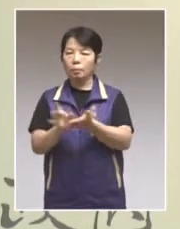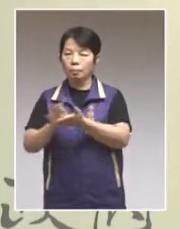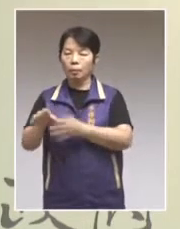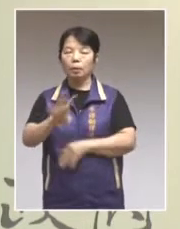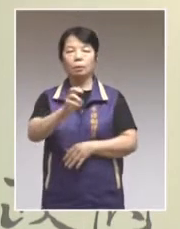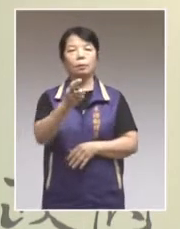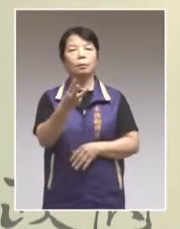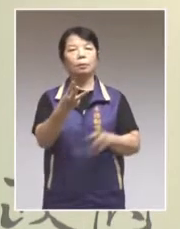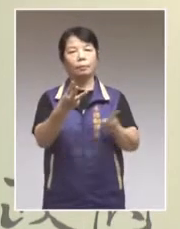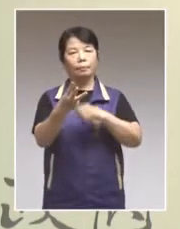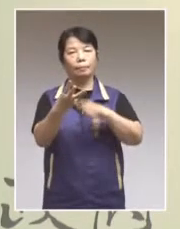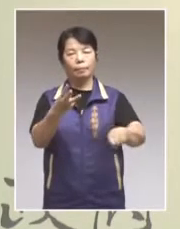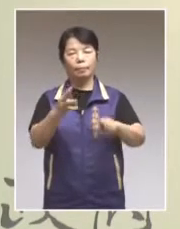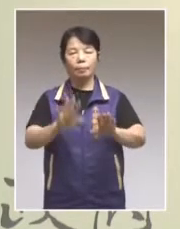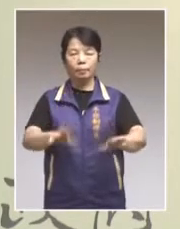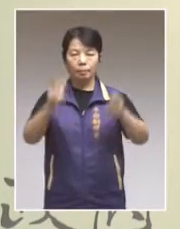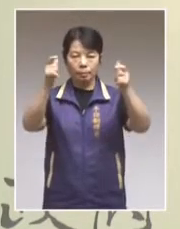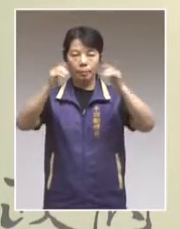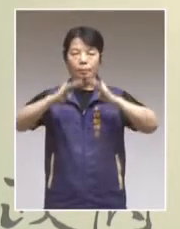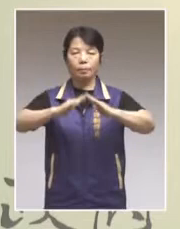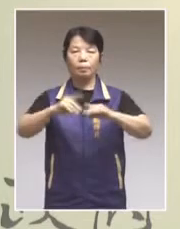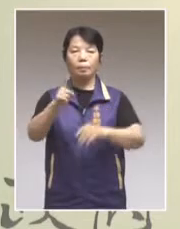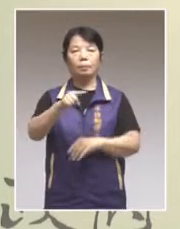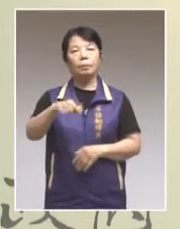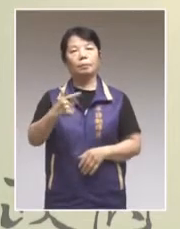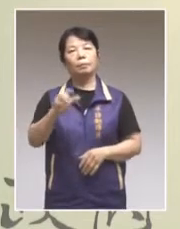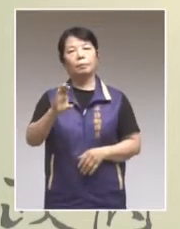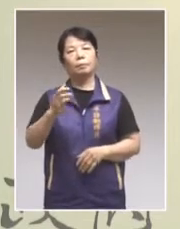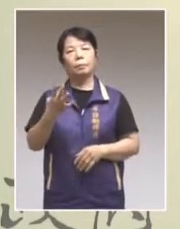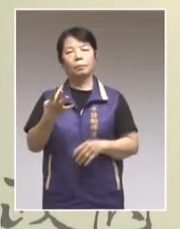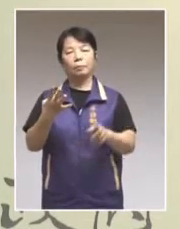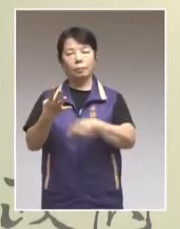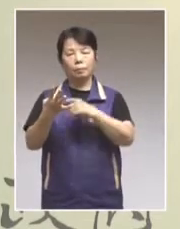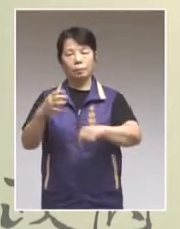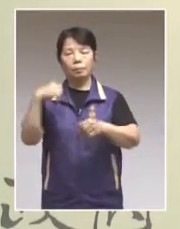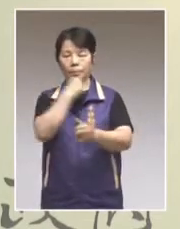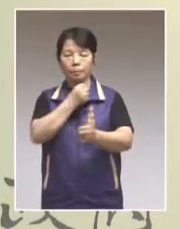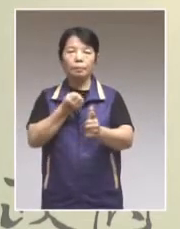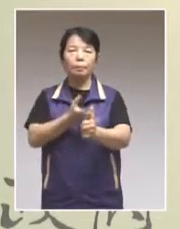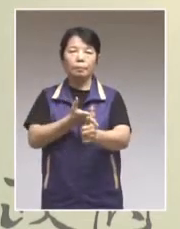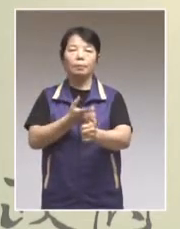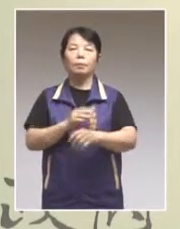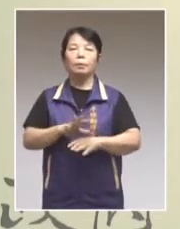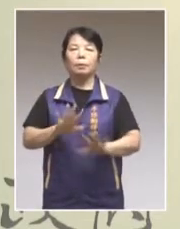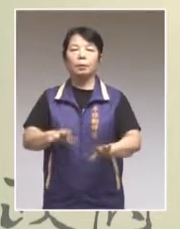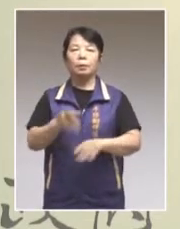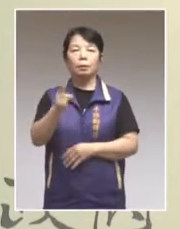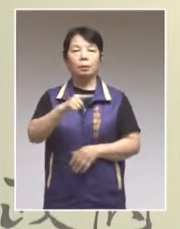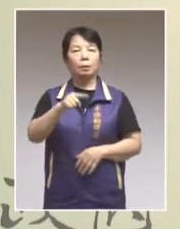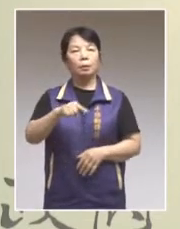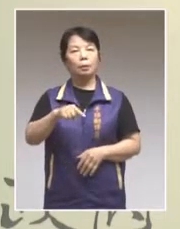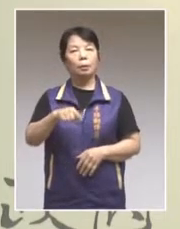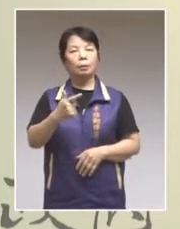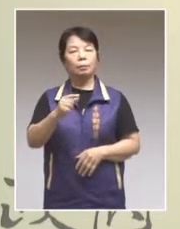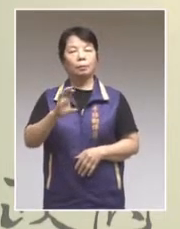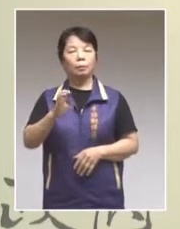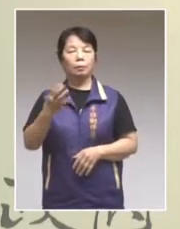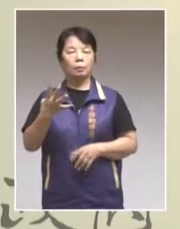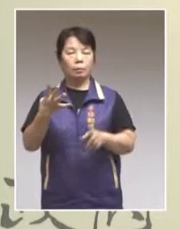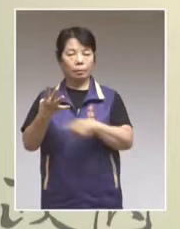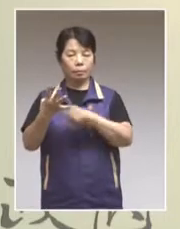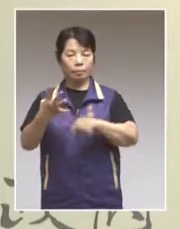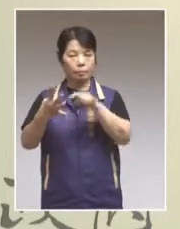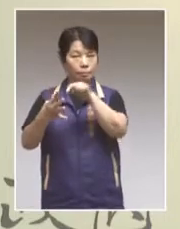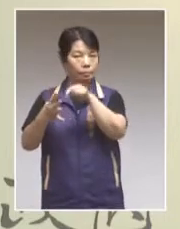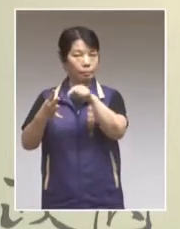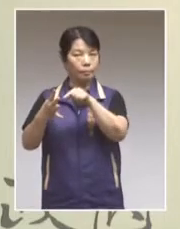43例，所以高雄市今天是1694例的本土个案。在这1694例的本土个案当